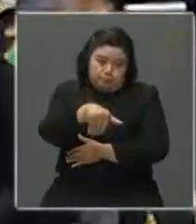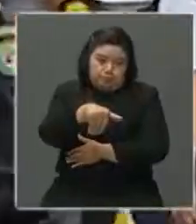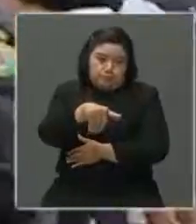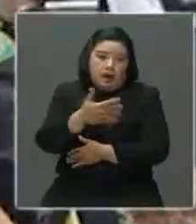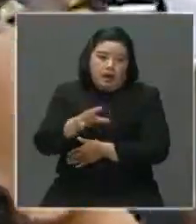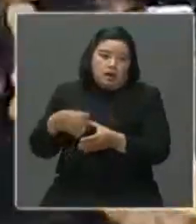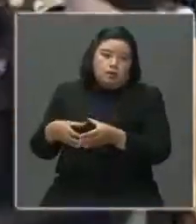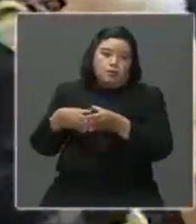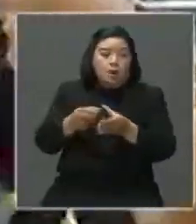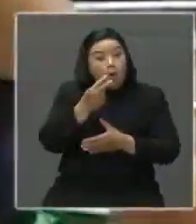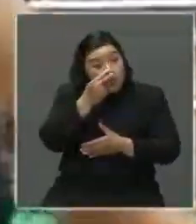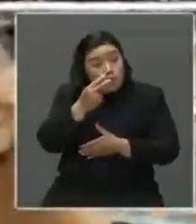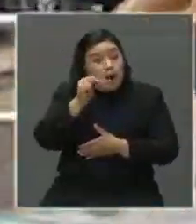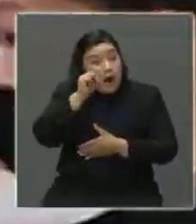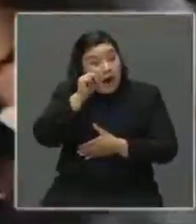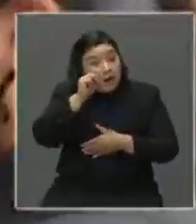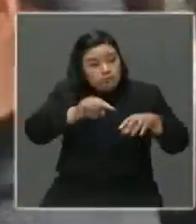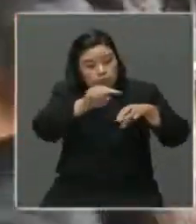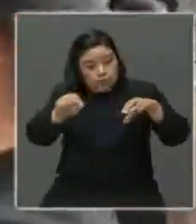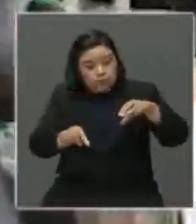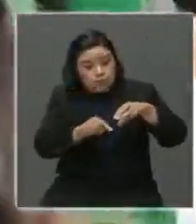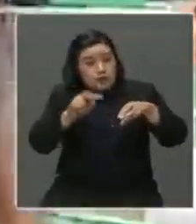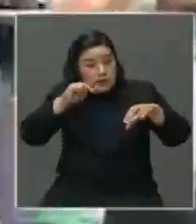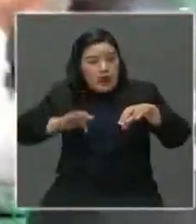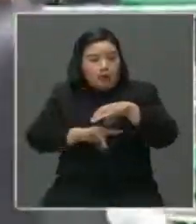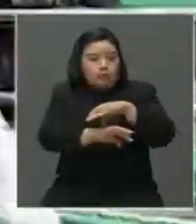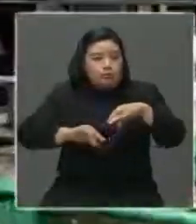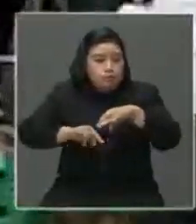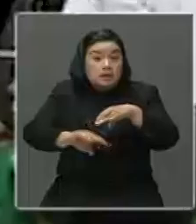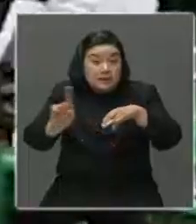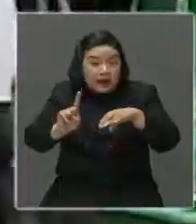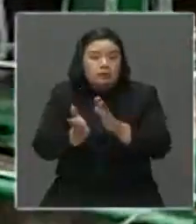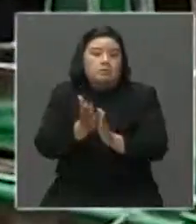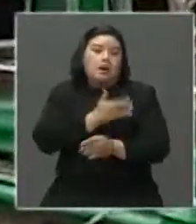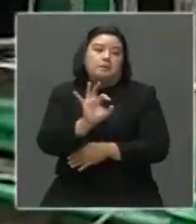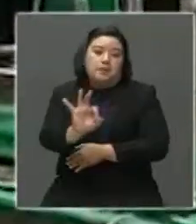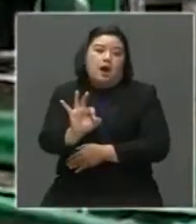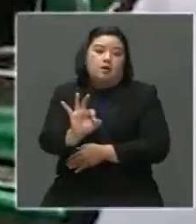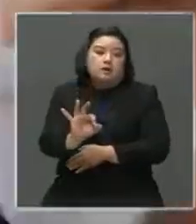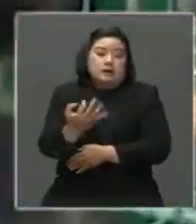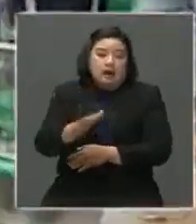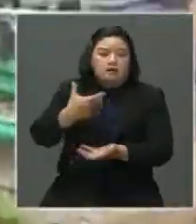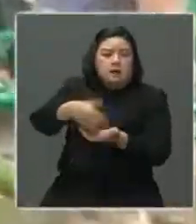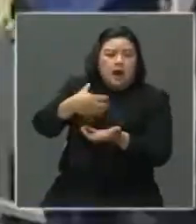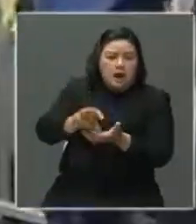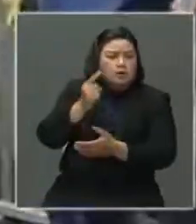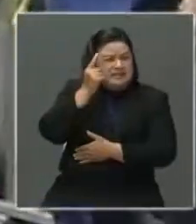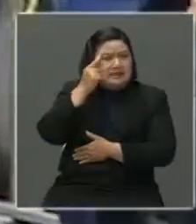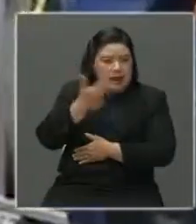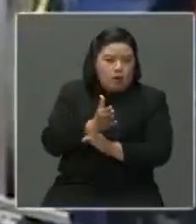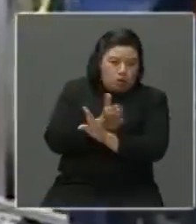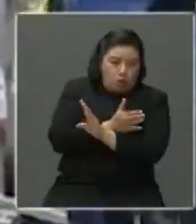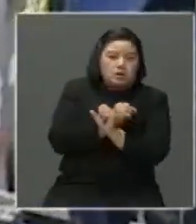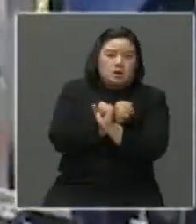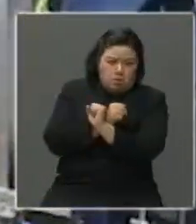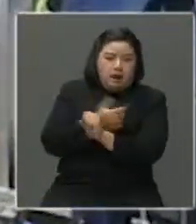พร้อมอุโมงค์ยักษ์พระราม9ค่ะพลตำรวจเอกอัศวินขวัญเมืองท่านชี้แจงด้วยนะคะบอกว่าจริงๆเตรียมแผนรับมือกันมาหลาย